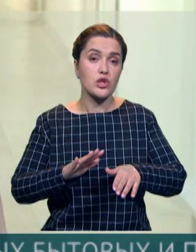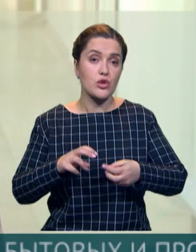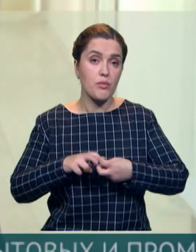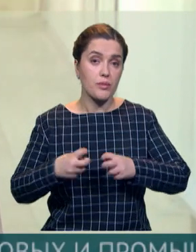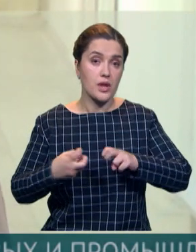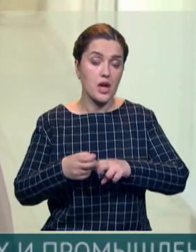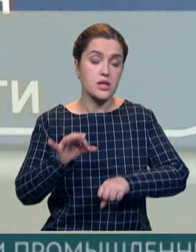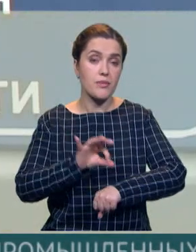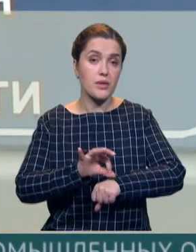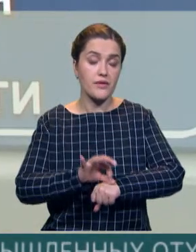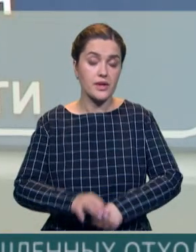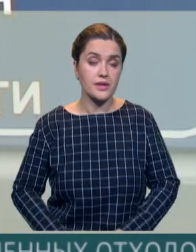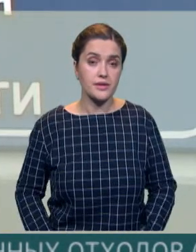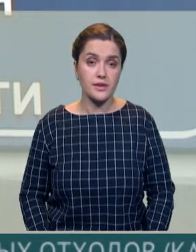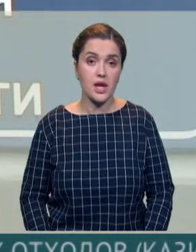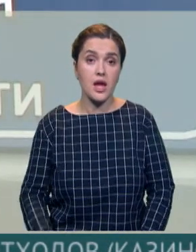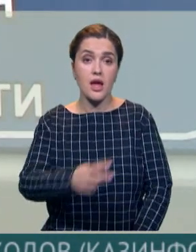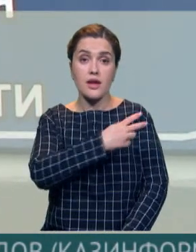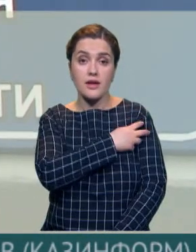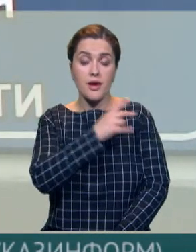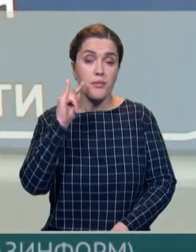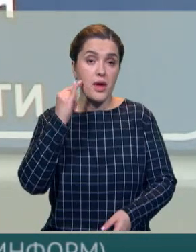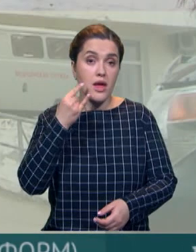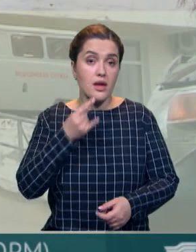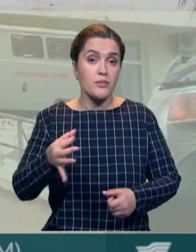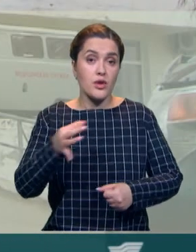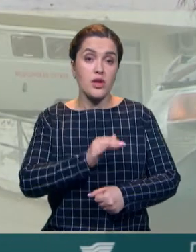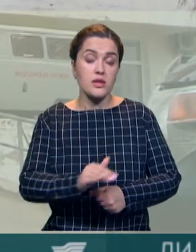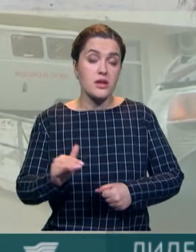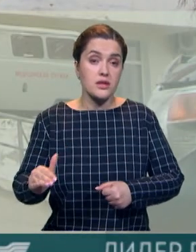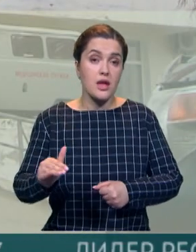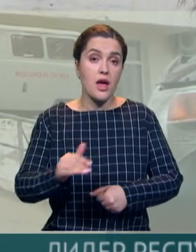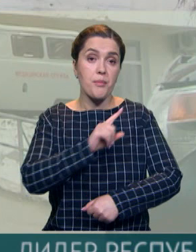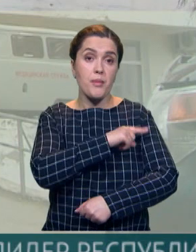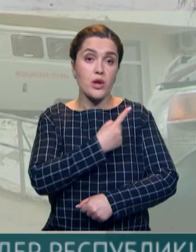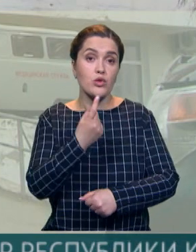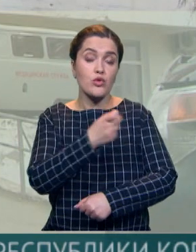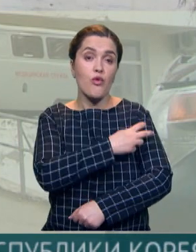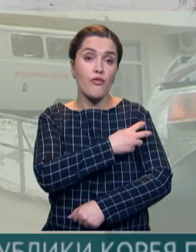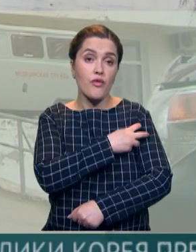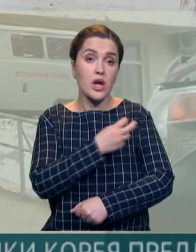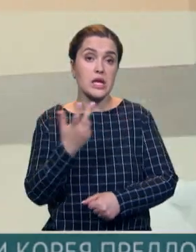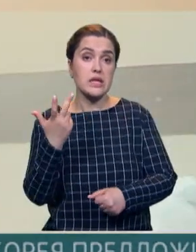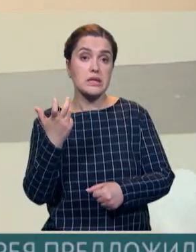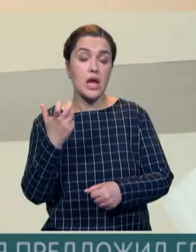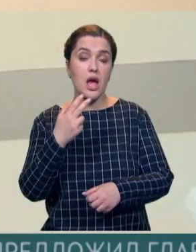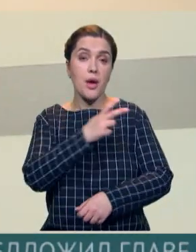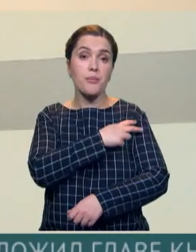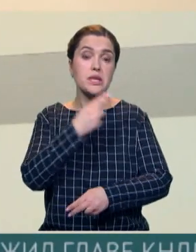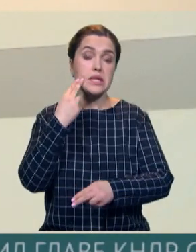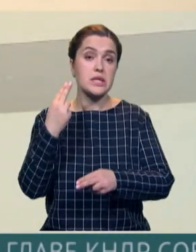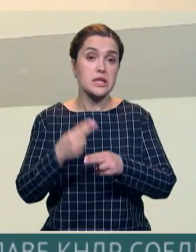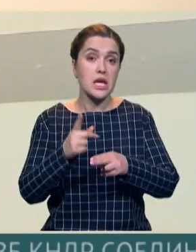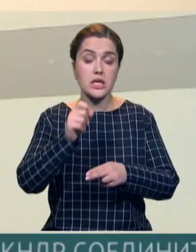проблемы с заболеваниями. Персонал Павлодарской областной детской больницы – это 100 врачей и свыше 300 медицинских сестер. Только за